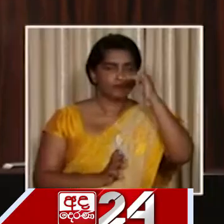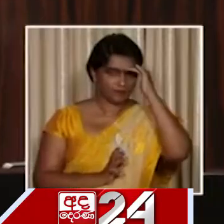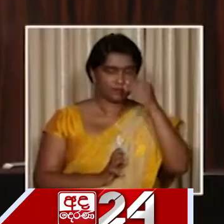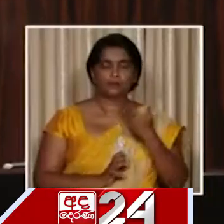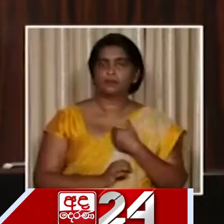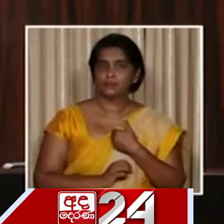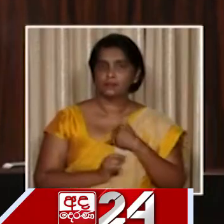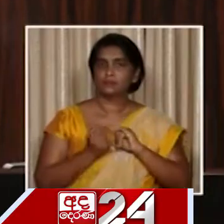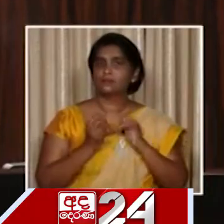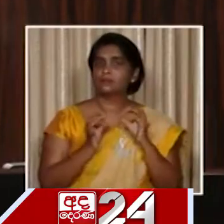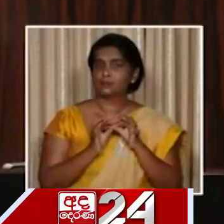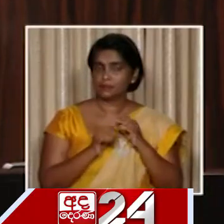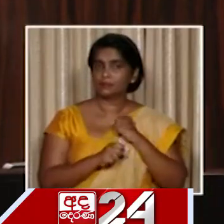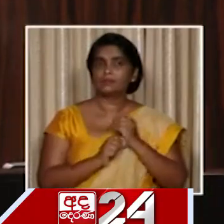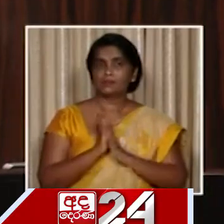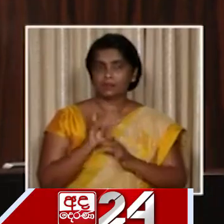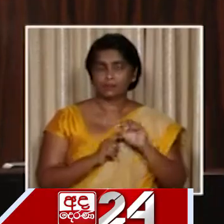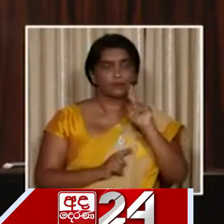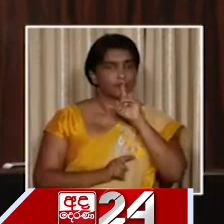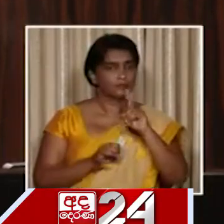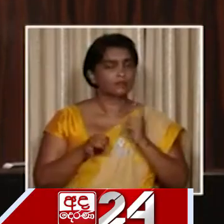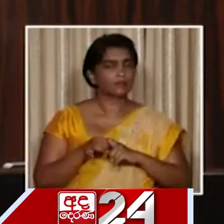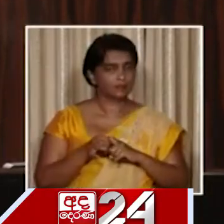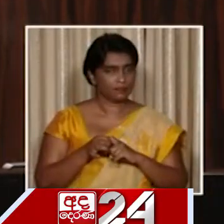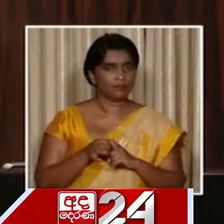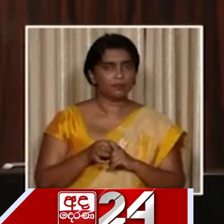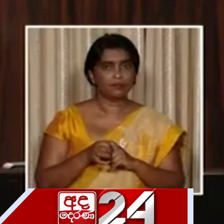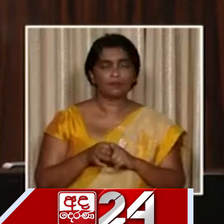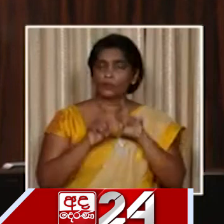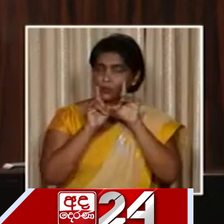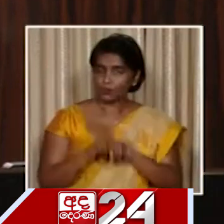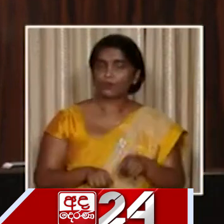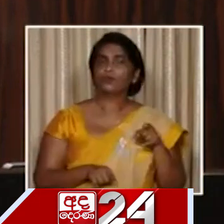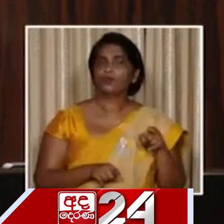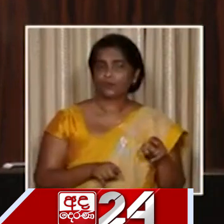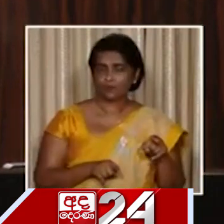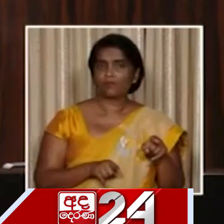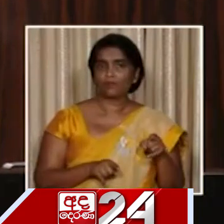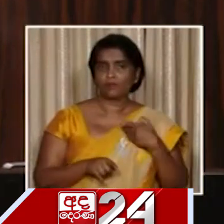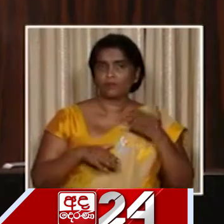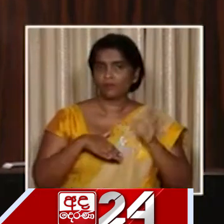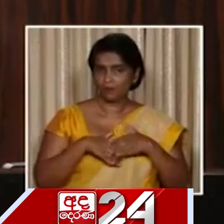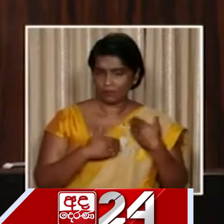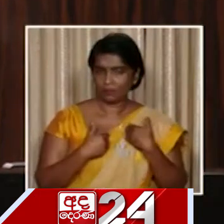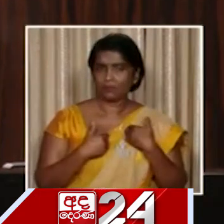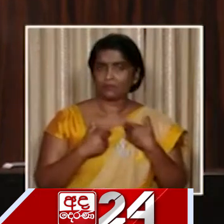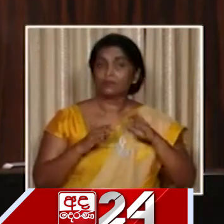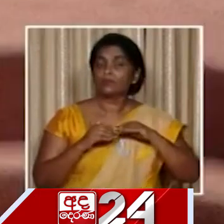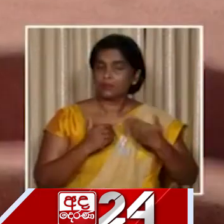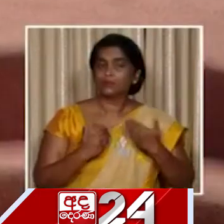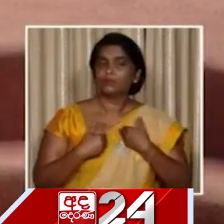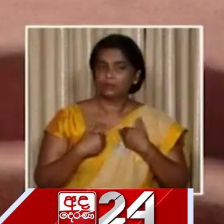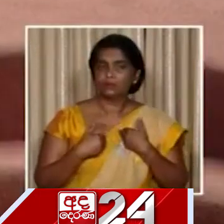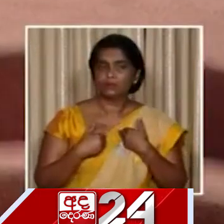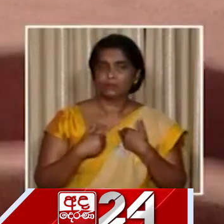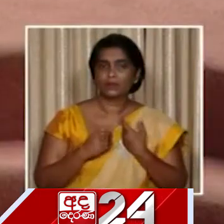අපේ සාන්ත බණ්ඩාර රාජ්‍යමත්තුමා මතු කරපු ප්‍රශ්නේ ඔය හා සමානම සිද්ධියකට මාත්ම හොන දුන්නා. ඊට පස්සේ මම පුළු පුළුවන්